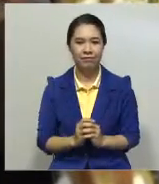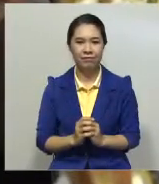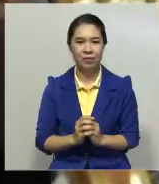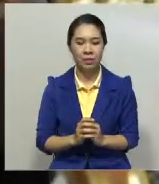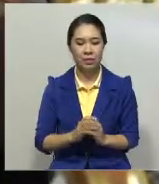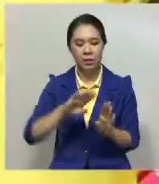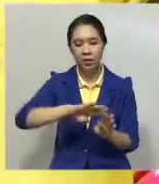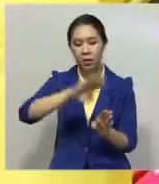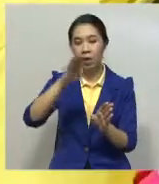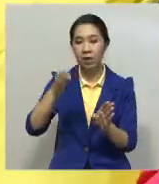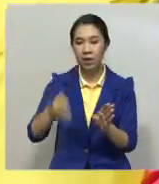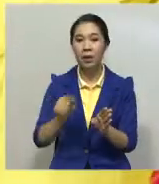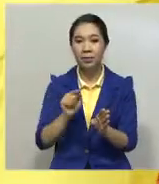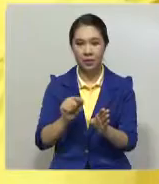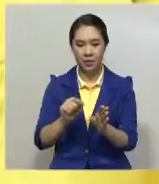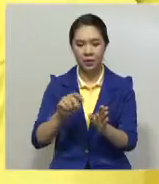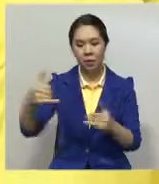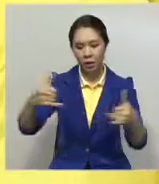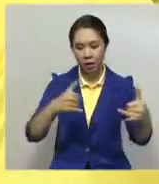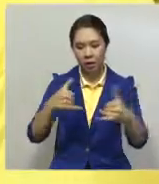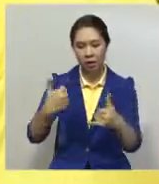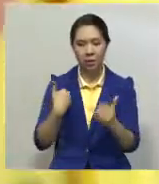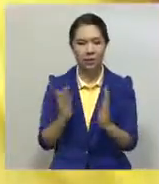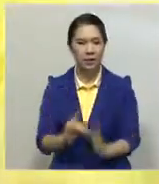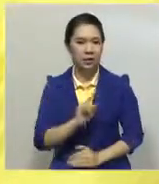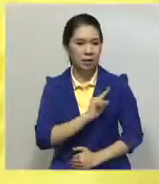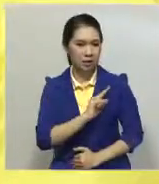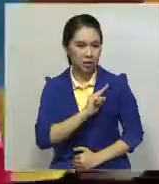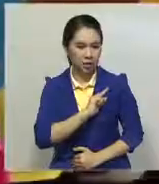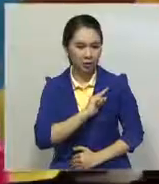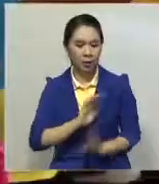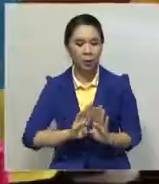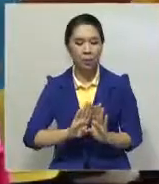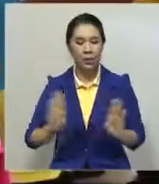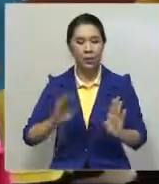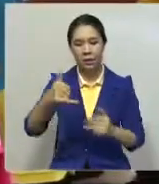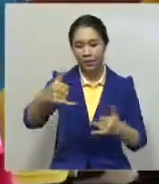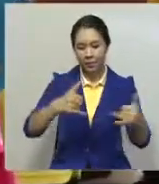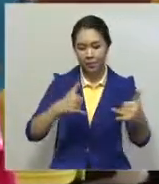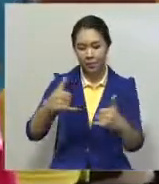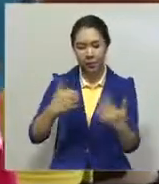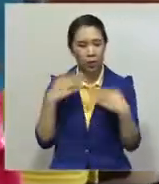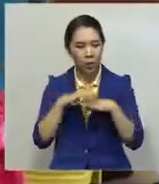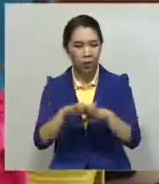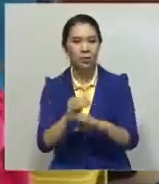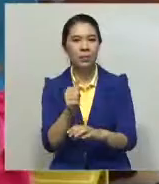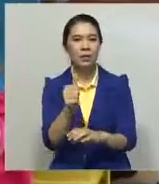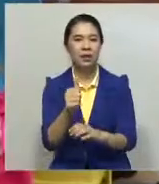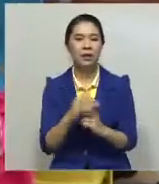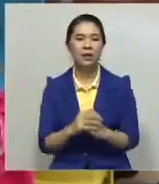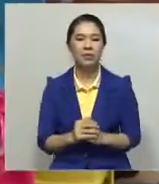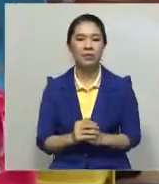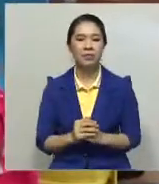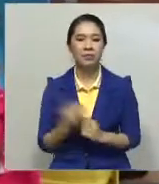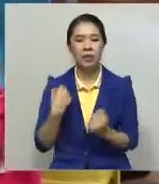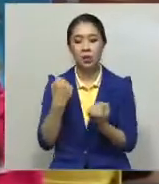ายังบริเวณถ้ำหลวงขุนน้ำนางนอนในวันนี้เจ้าหน้าที่ก็ได้เปิดให้ทุกคนสามารถเดินทางเข้ามาร่วมในพิธีได้นะครับโดย